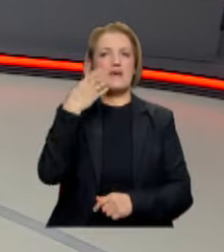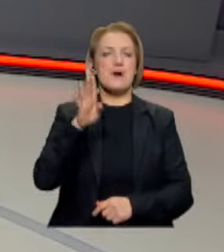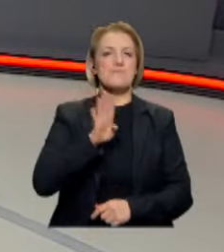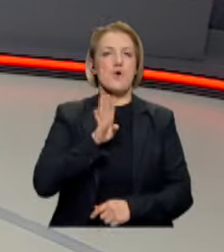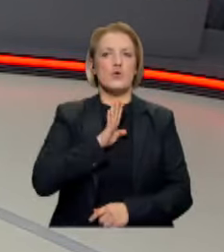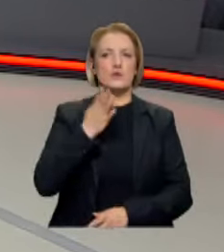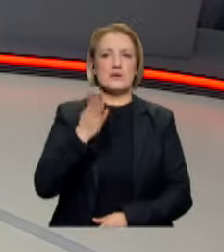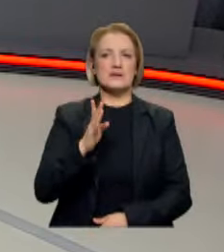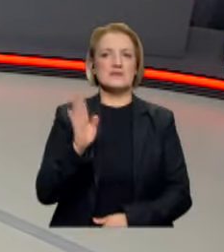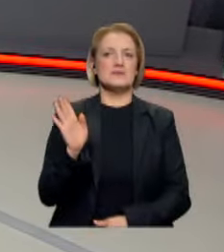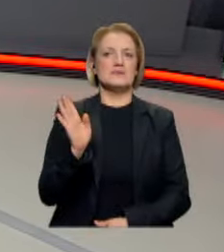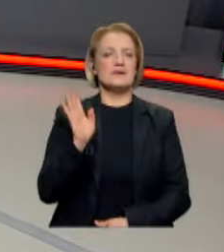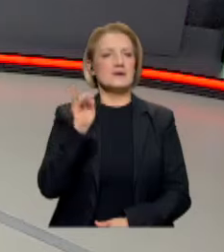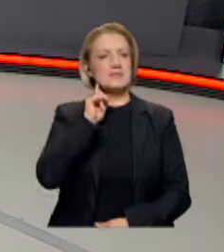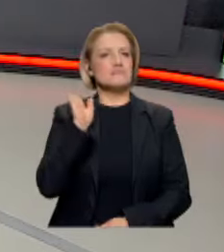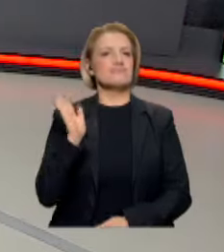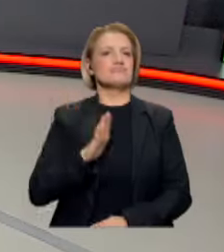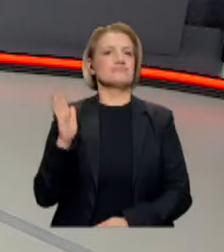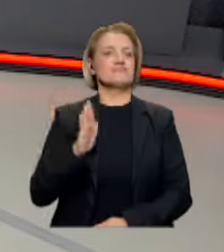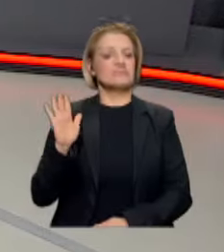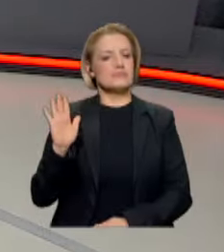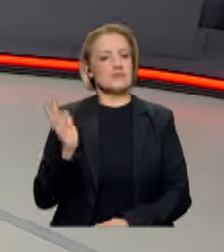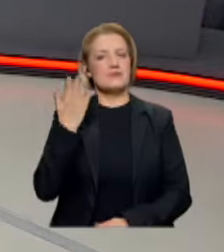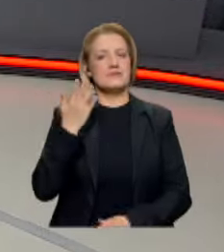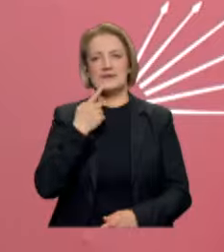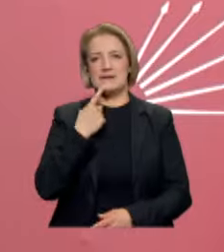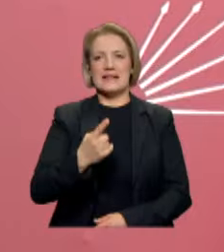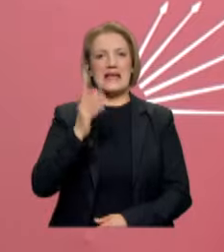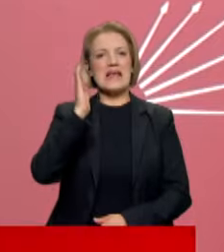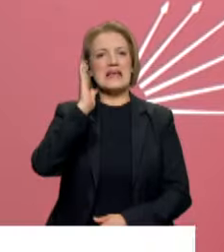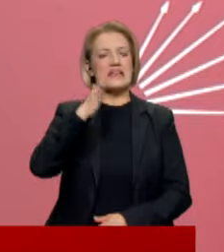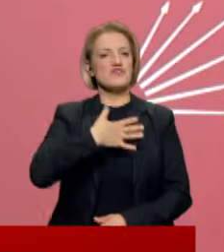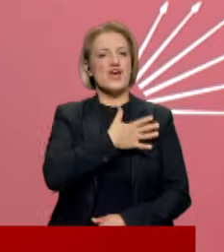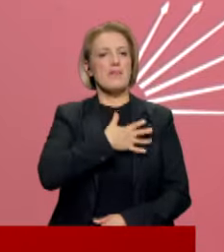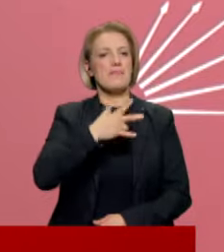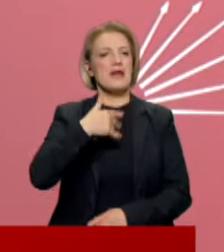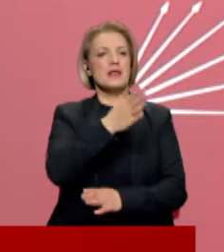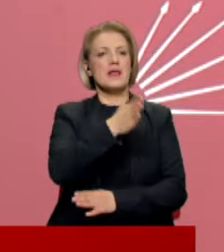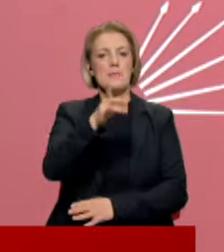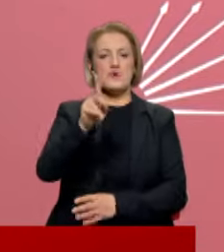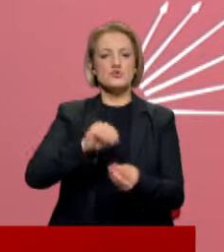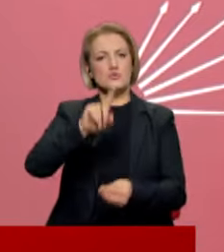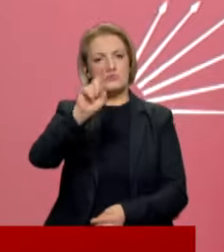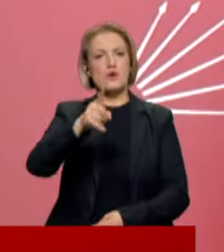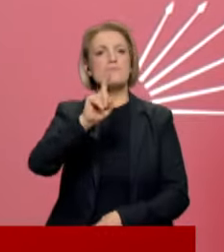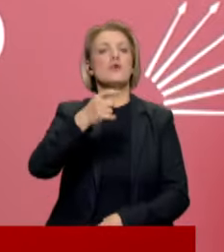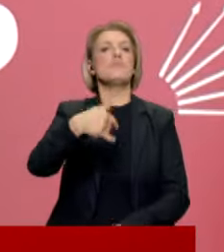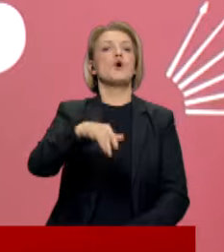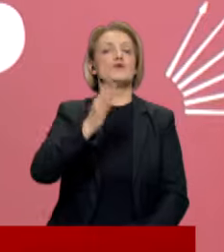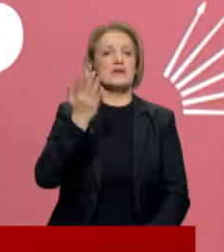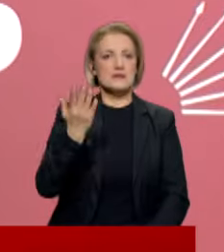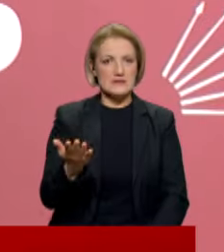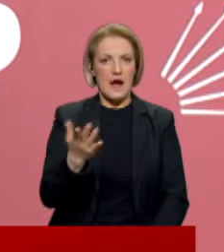da vız gelir, tırıs gider. Gidin CHP'li belediyelerde bir suç bulun. Bulamıyorsanız